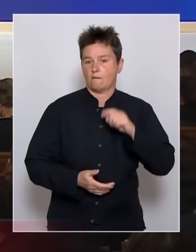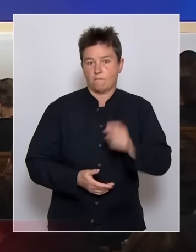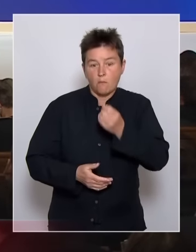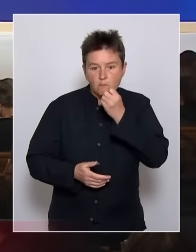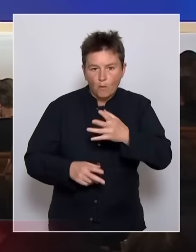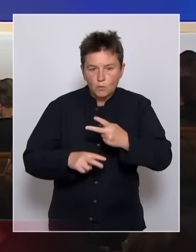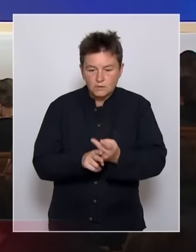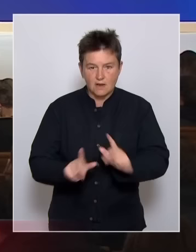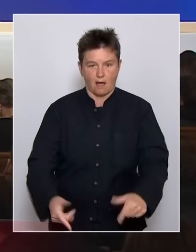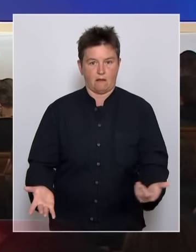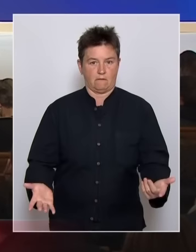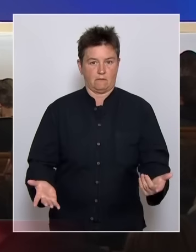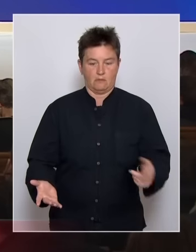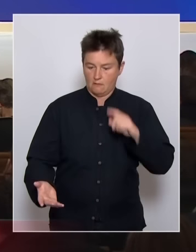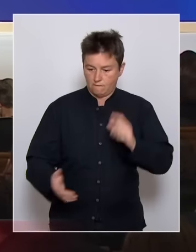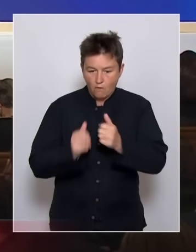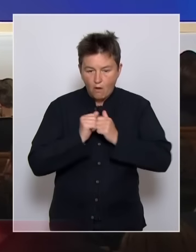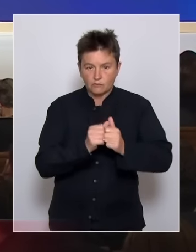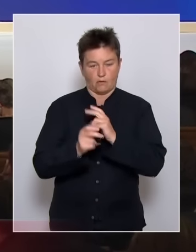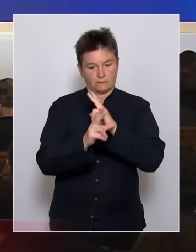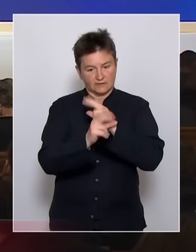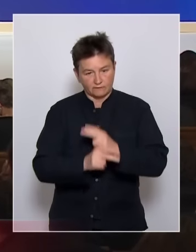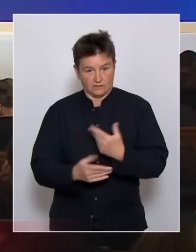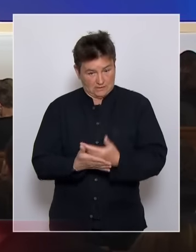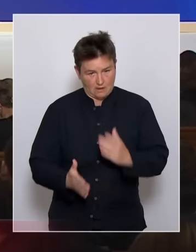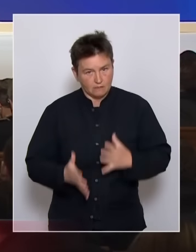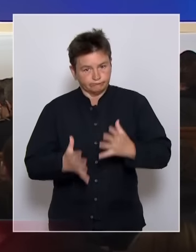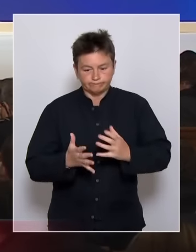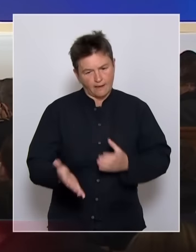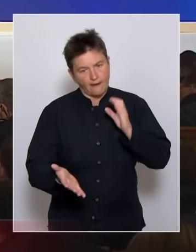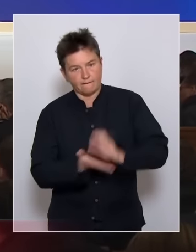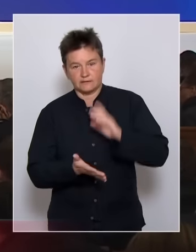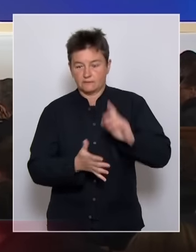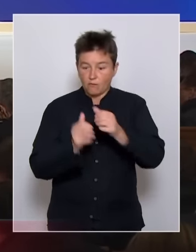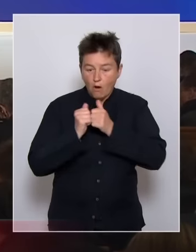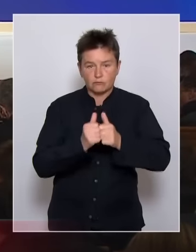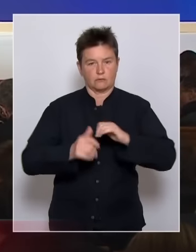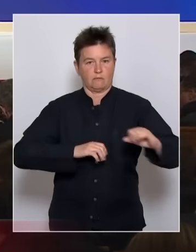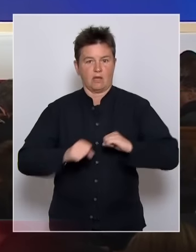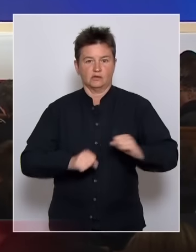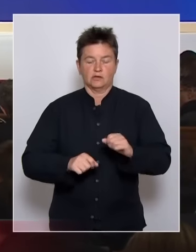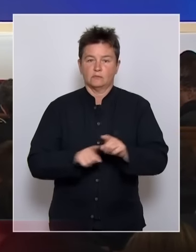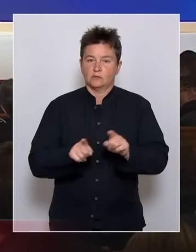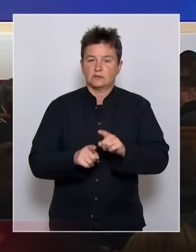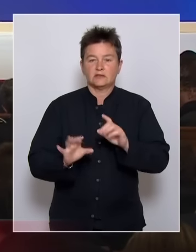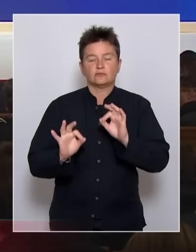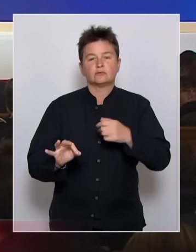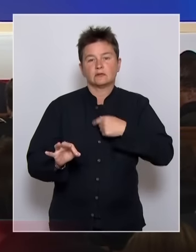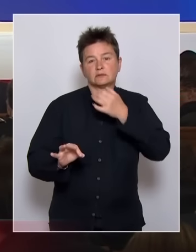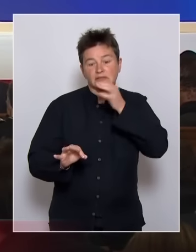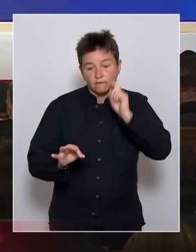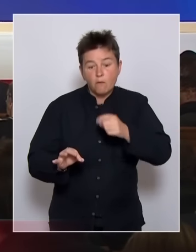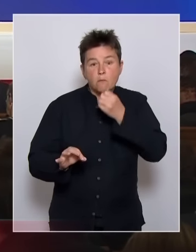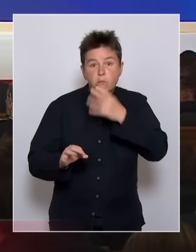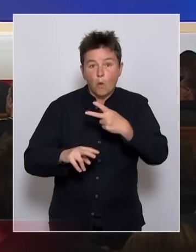bons instruments. Donc il faut définir, il faut investir sur ces secteurs, agir ensemble, mais il faut, je disais, qu'on ait les bons